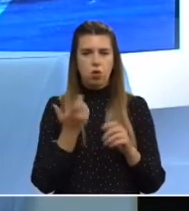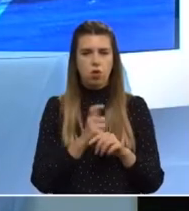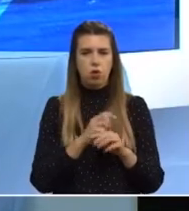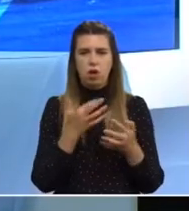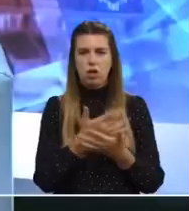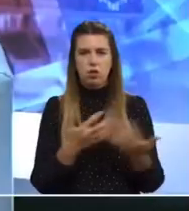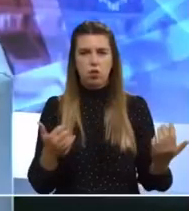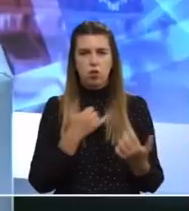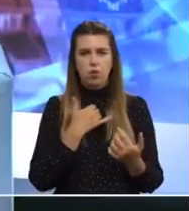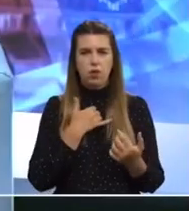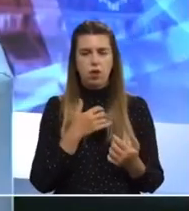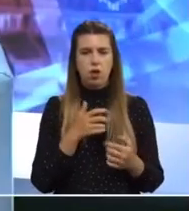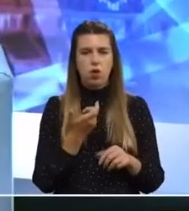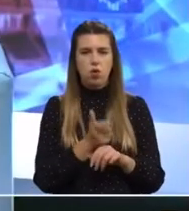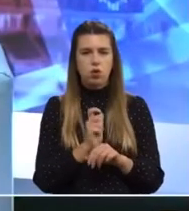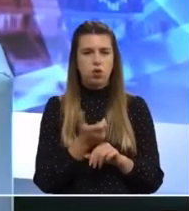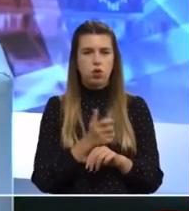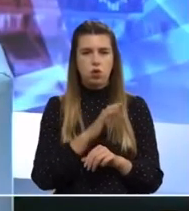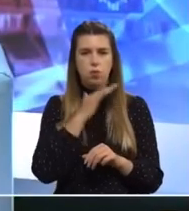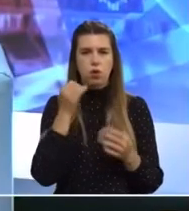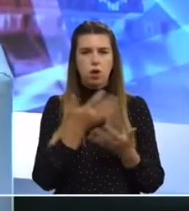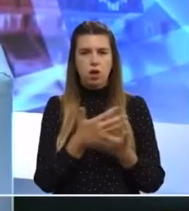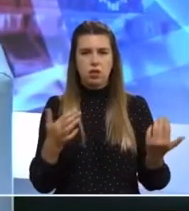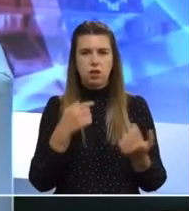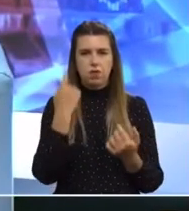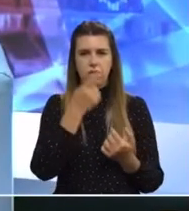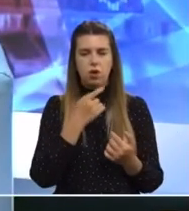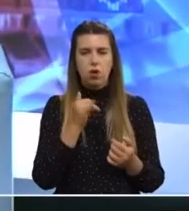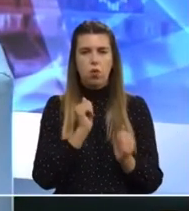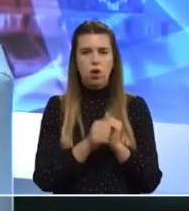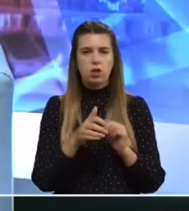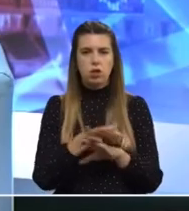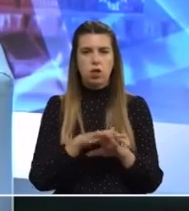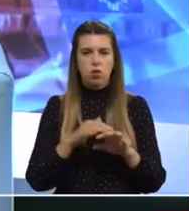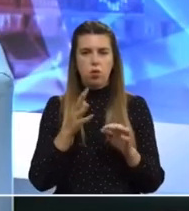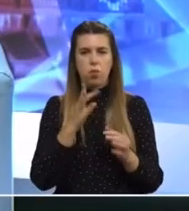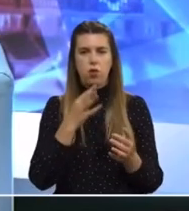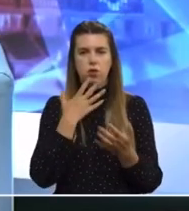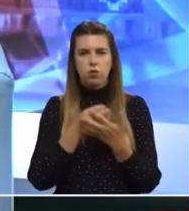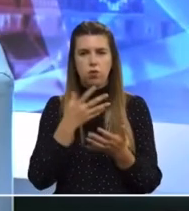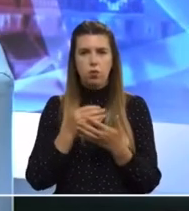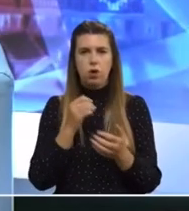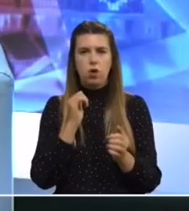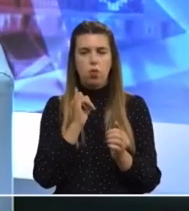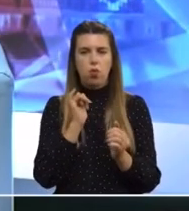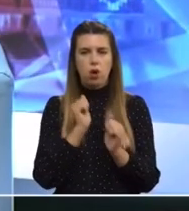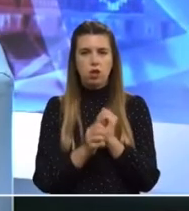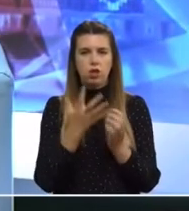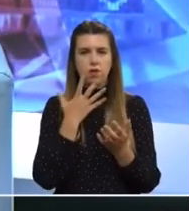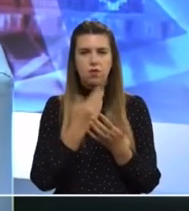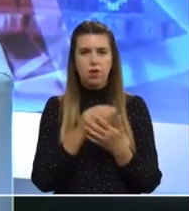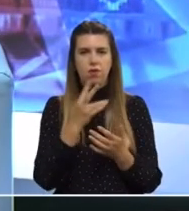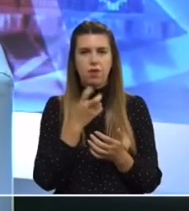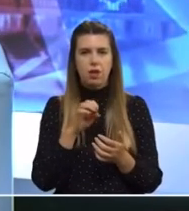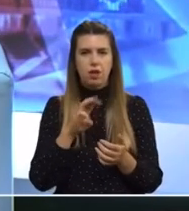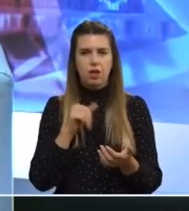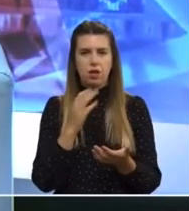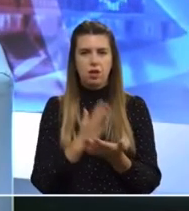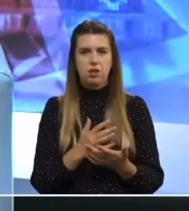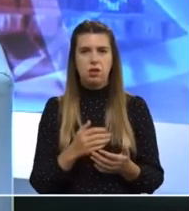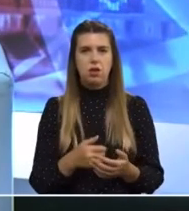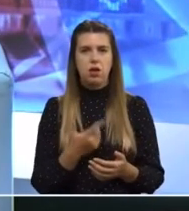большое количество. То есть это абсолютно множество, нормальная форма. Множество разновидностей флейт. У каждого народа, можно сказать, есть своя флейта. Угу. Если говорить про